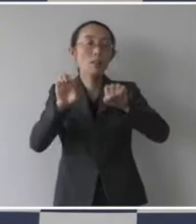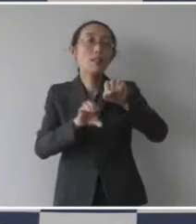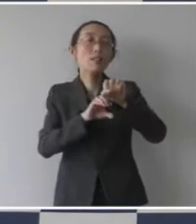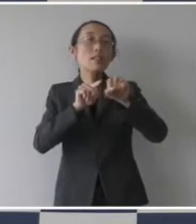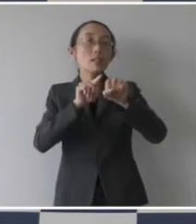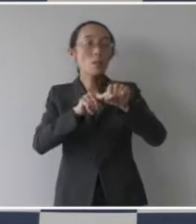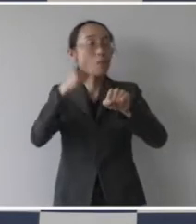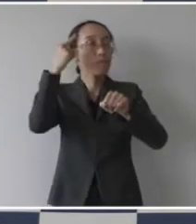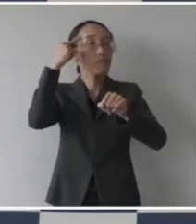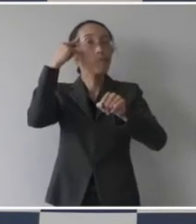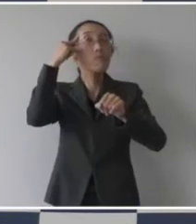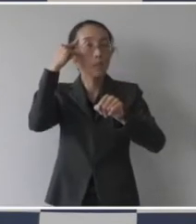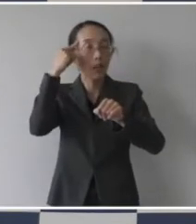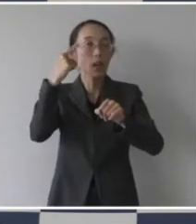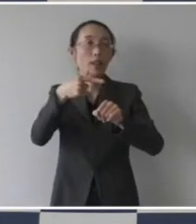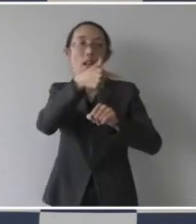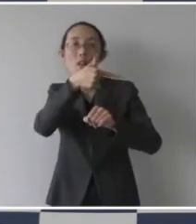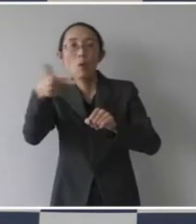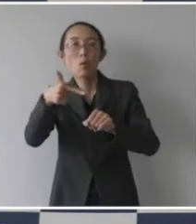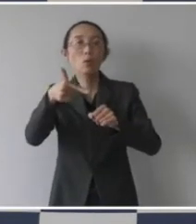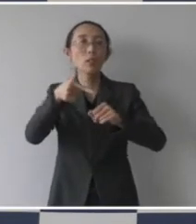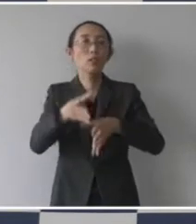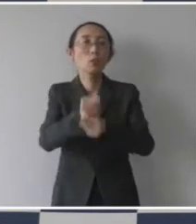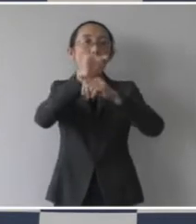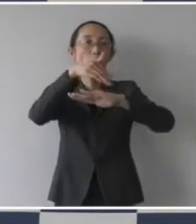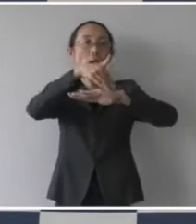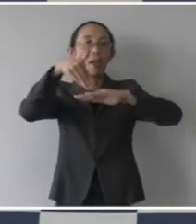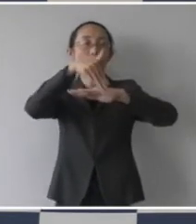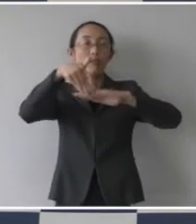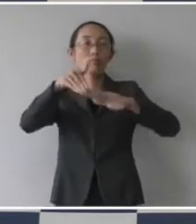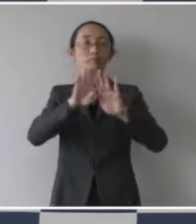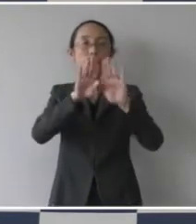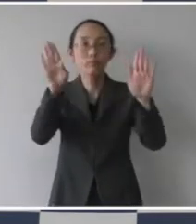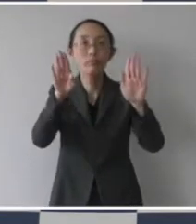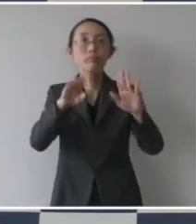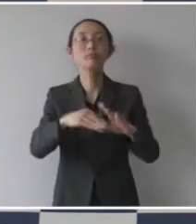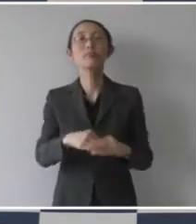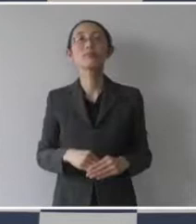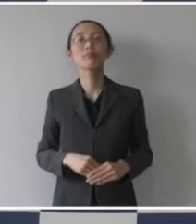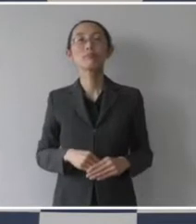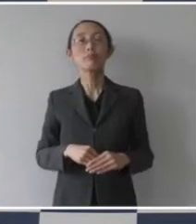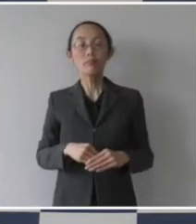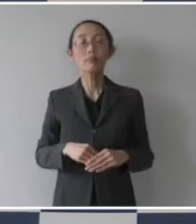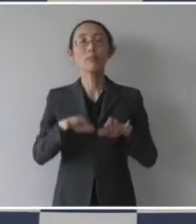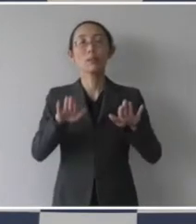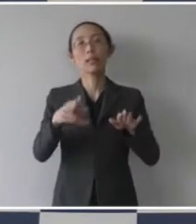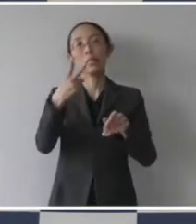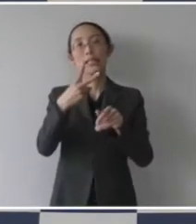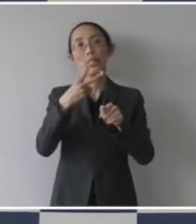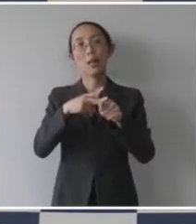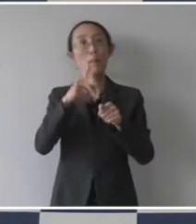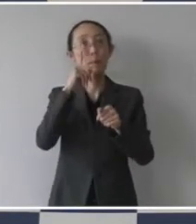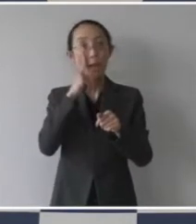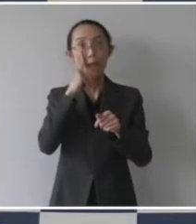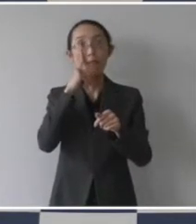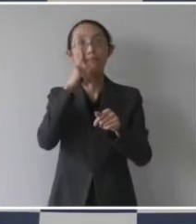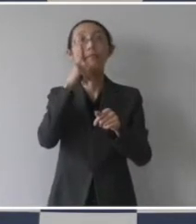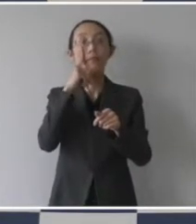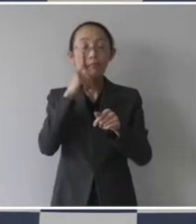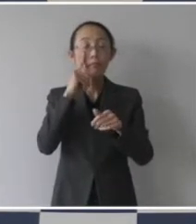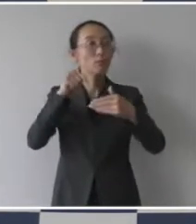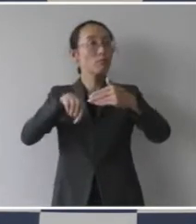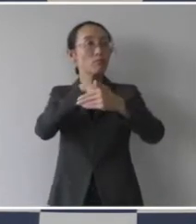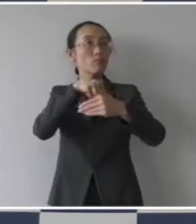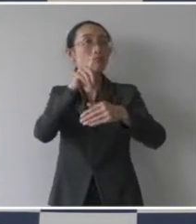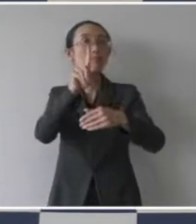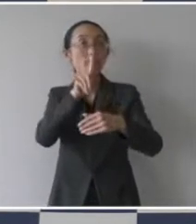まえた、第6次総合計画をスタートしたということで、今年で2年目ということであります。総合計